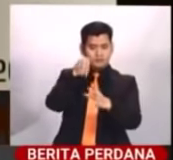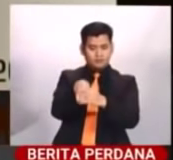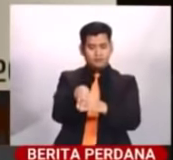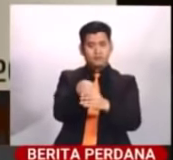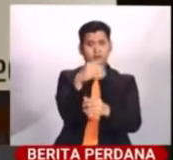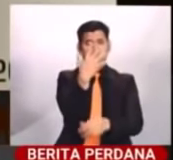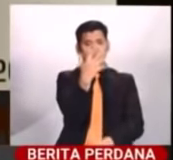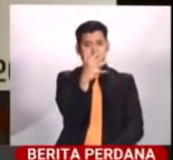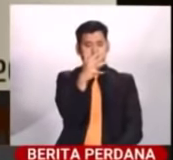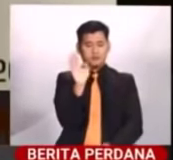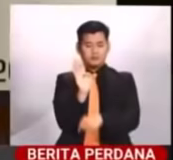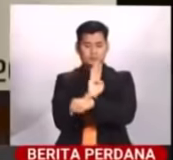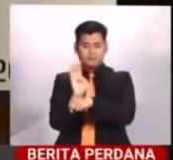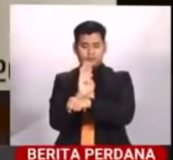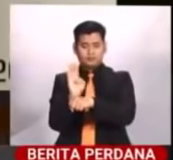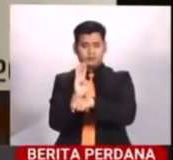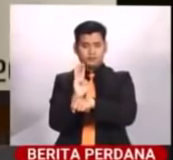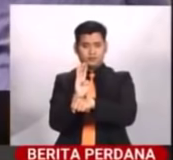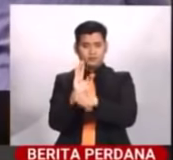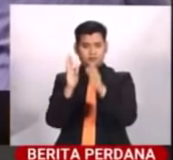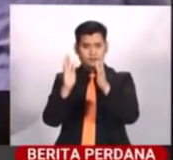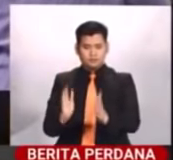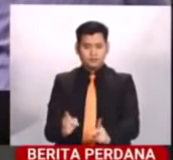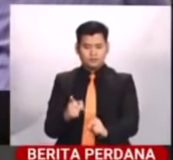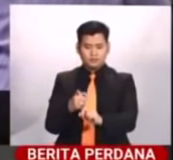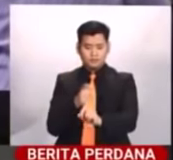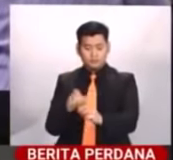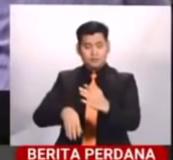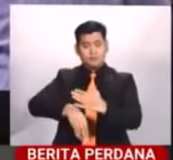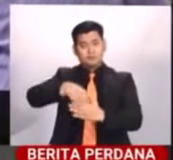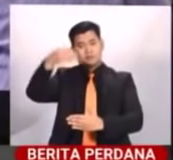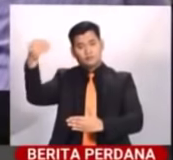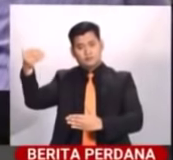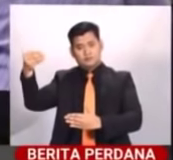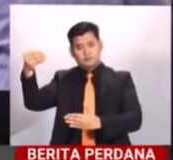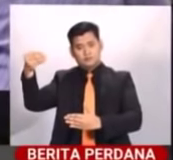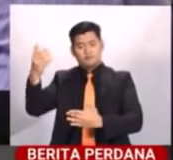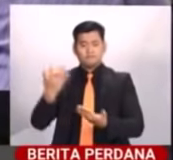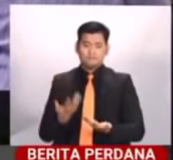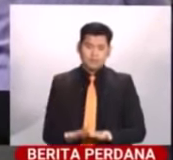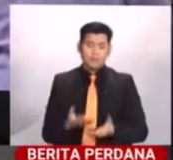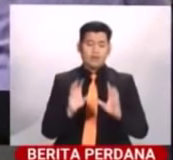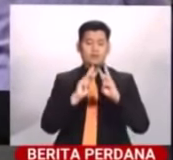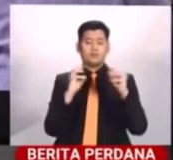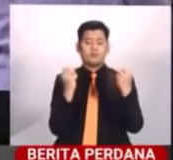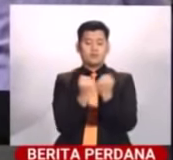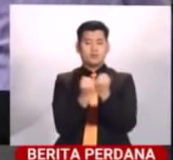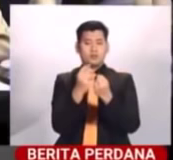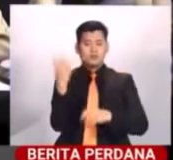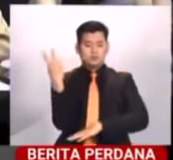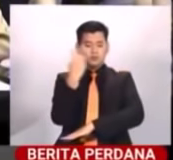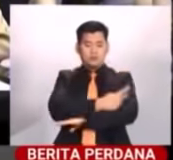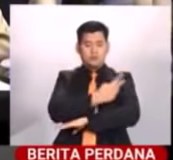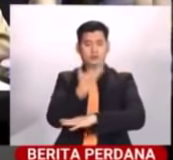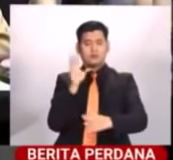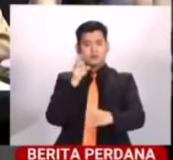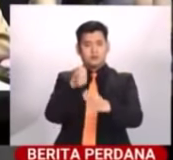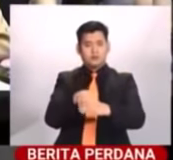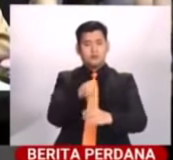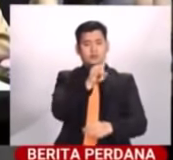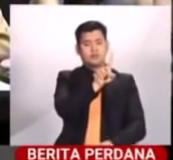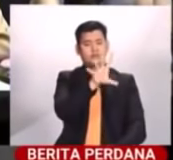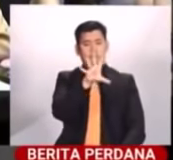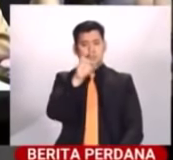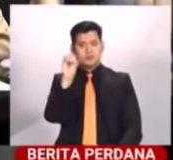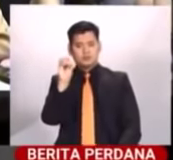15 usahawan daripada luar. Bengkel dua hari itu melibatkan 150